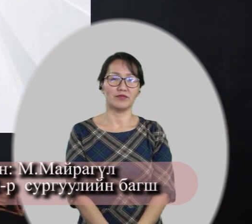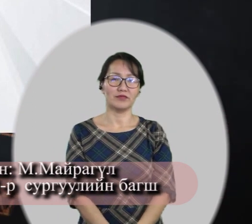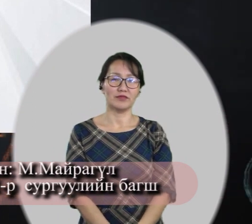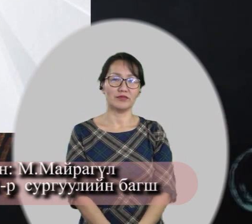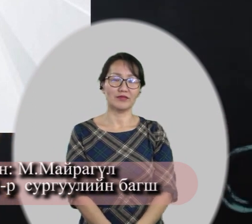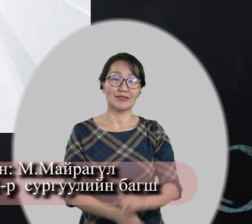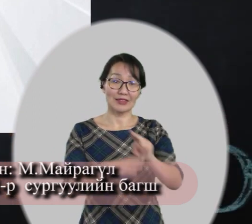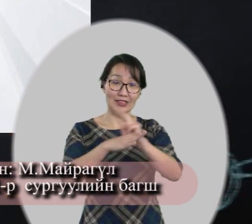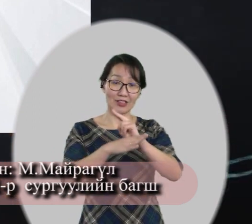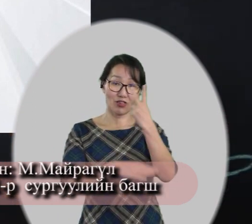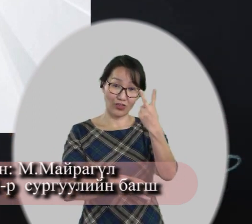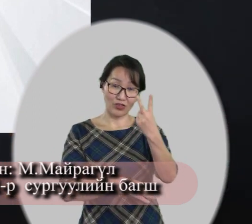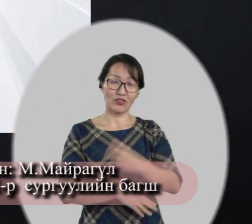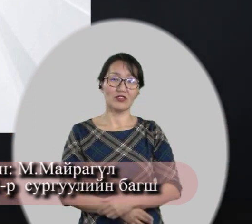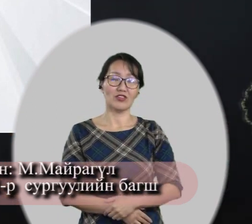сандар жазылыпты.